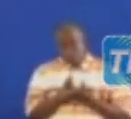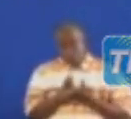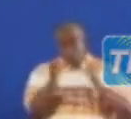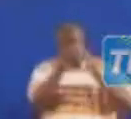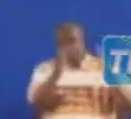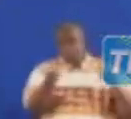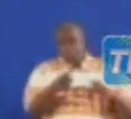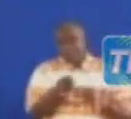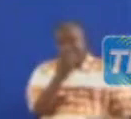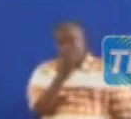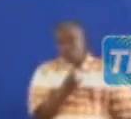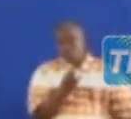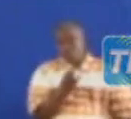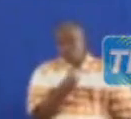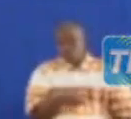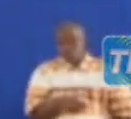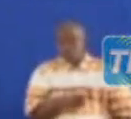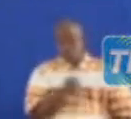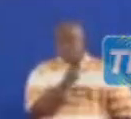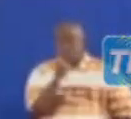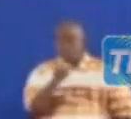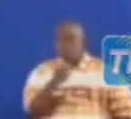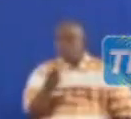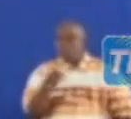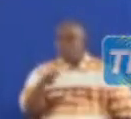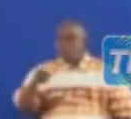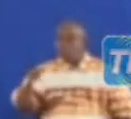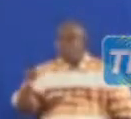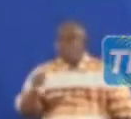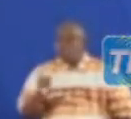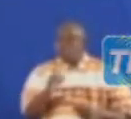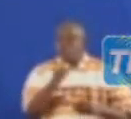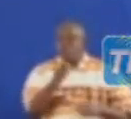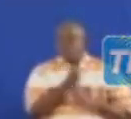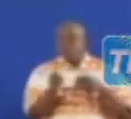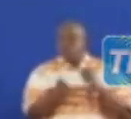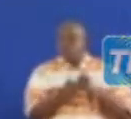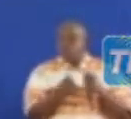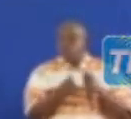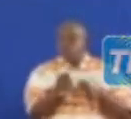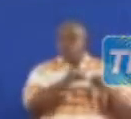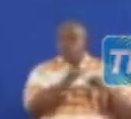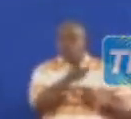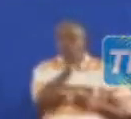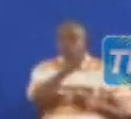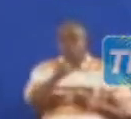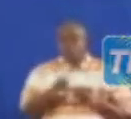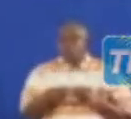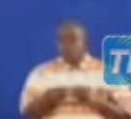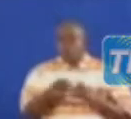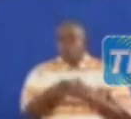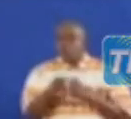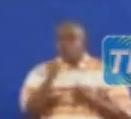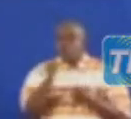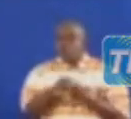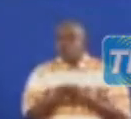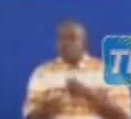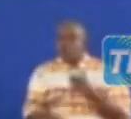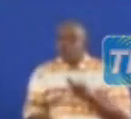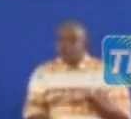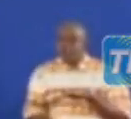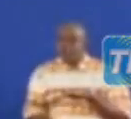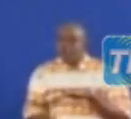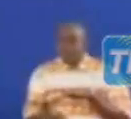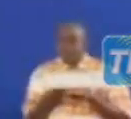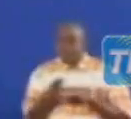maboma 300 ya zahanati yaliyoanzishwa kwa nguvu za wananchi na ununuzi wa vifaa na vifaa tiba ambapo